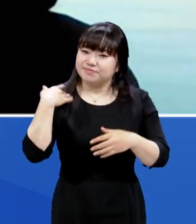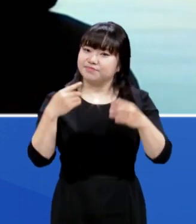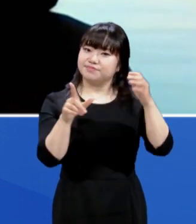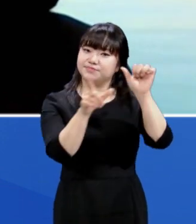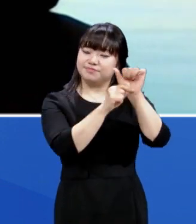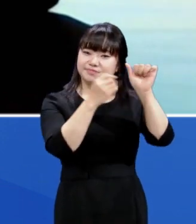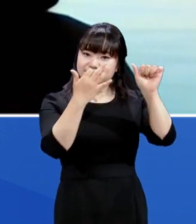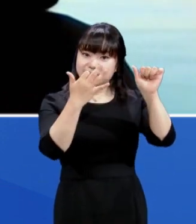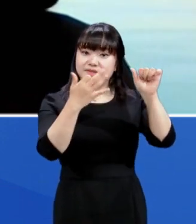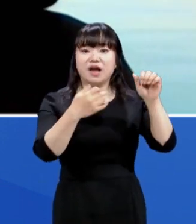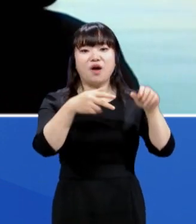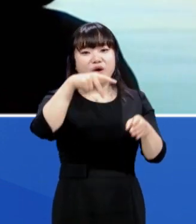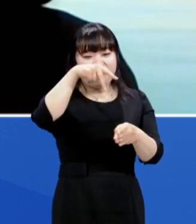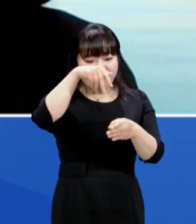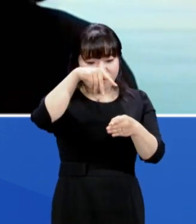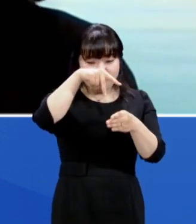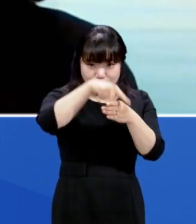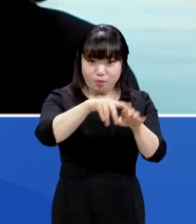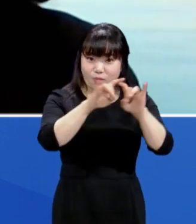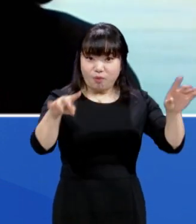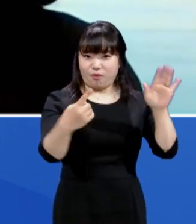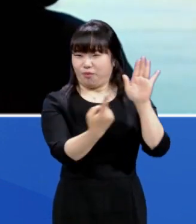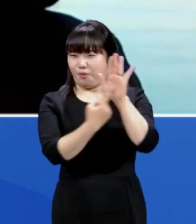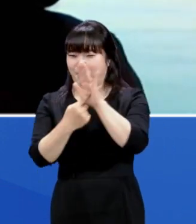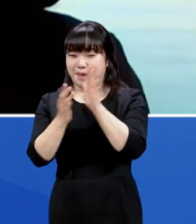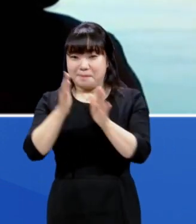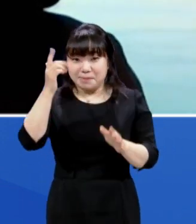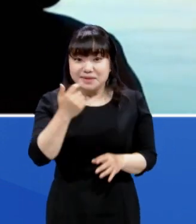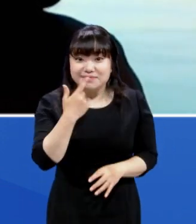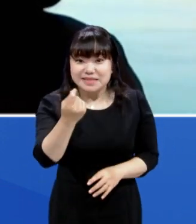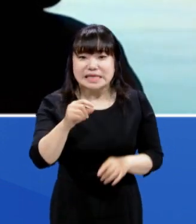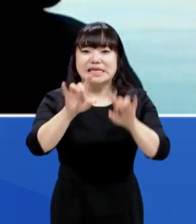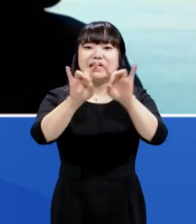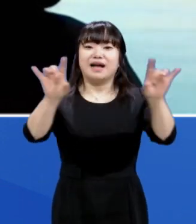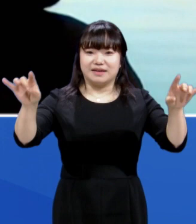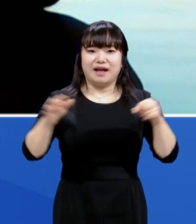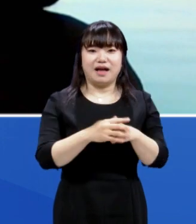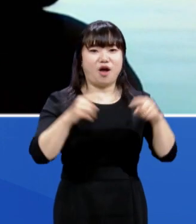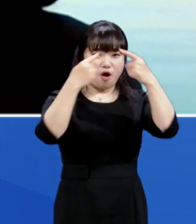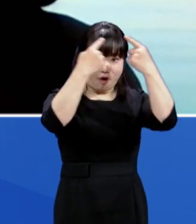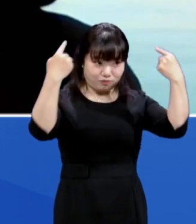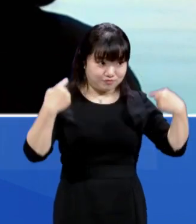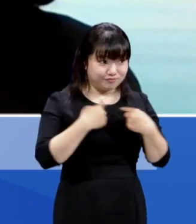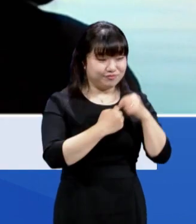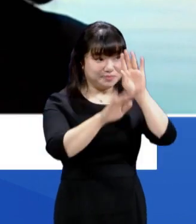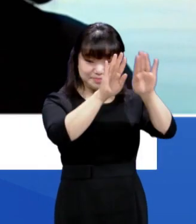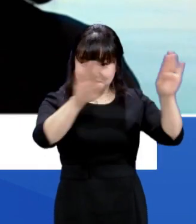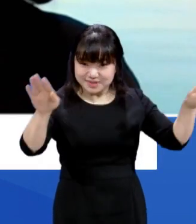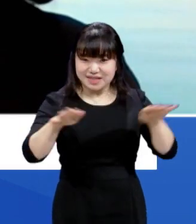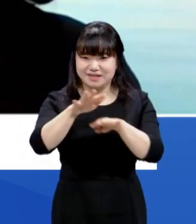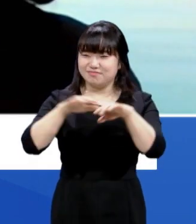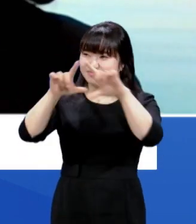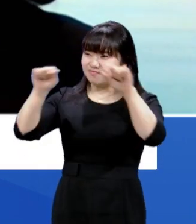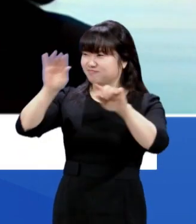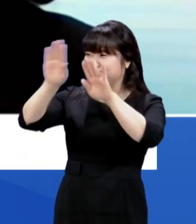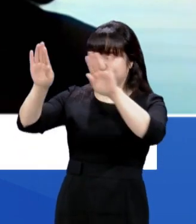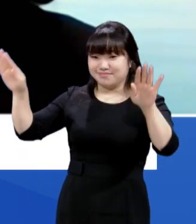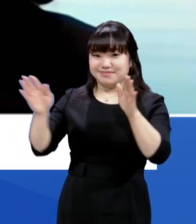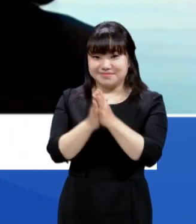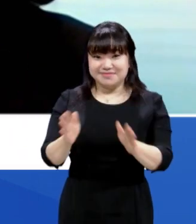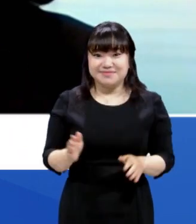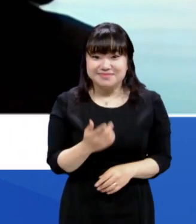이 본격적인 선거운동 을 시작으로 자치구 곳곳에서 후보자 포스터와 또 현수막이 지정 장소에 내